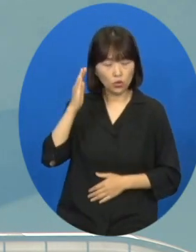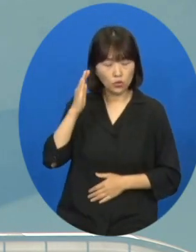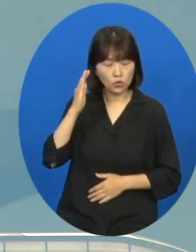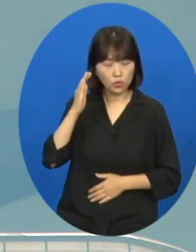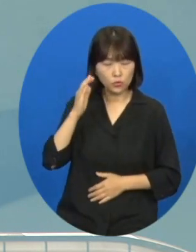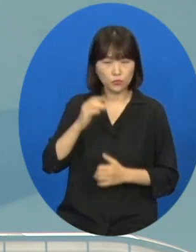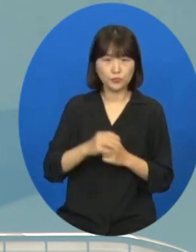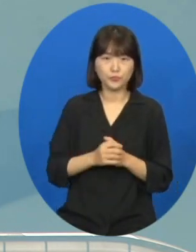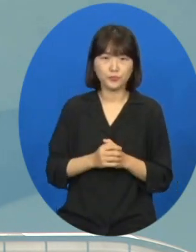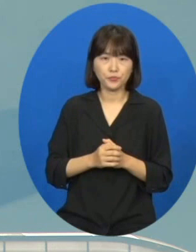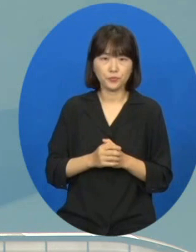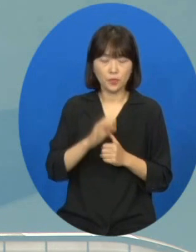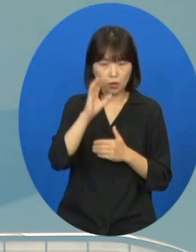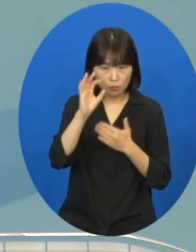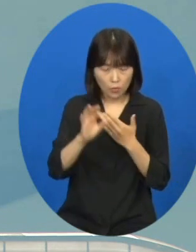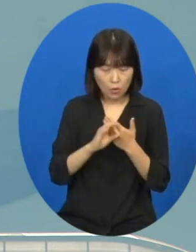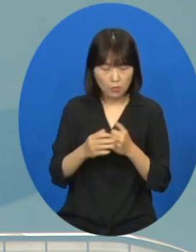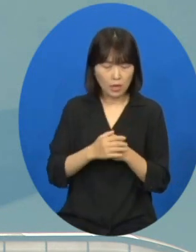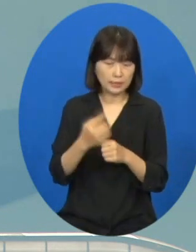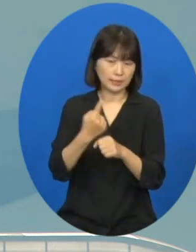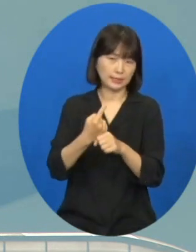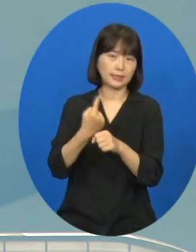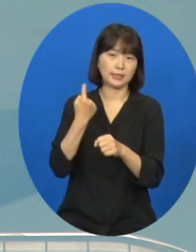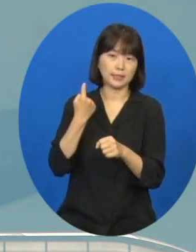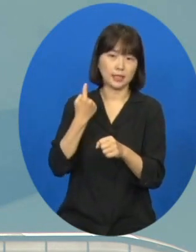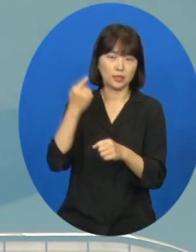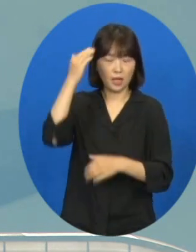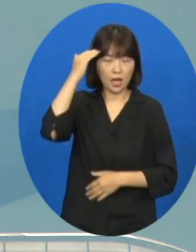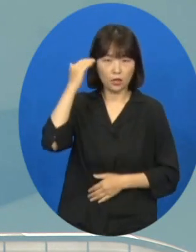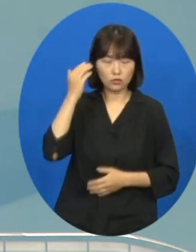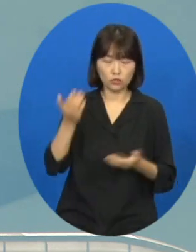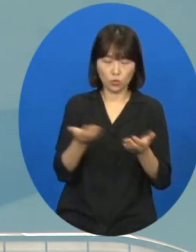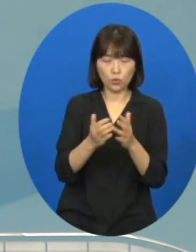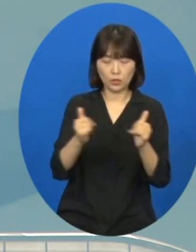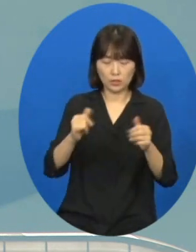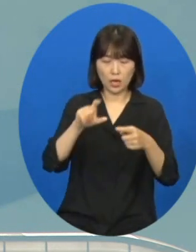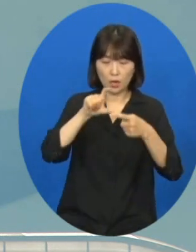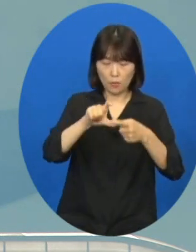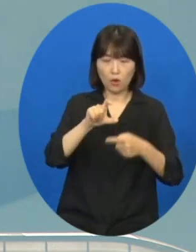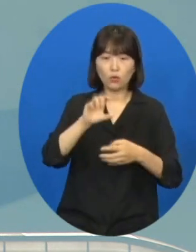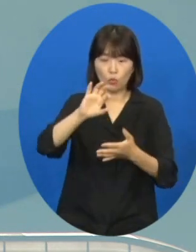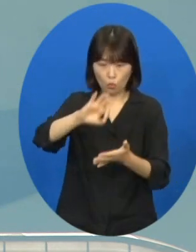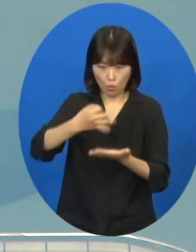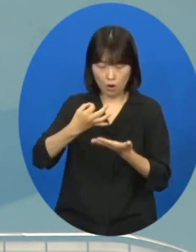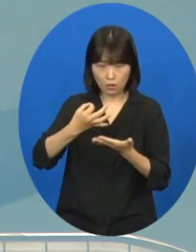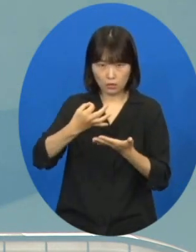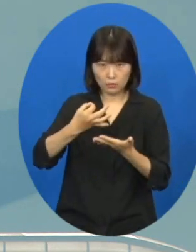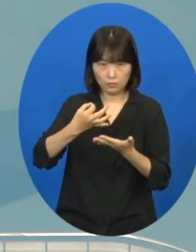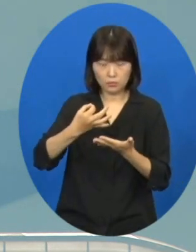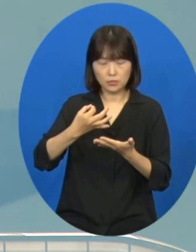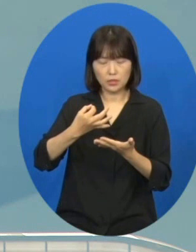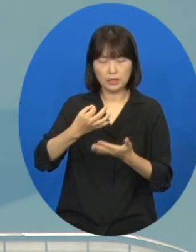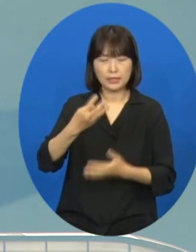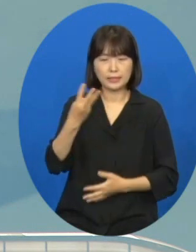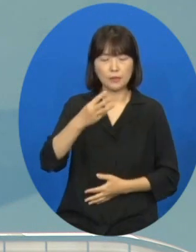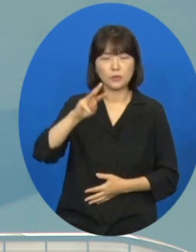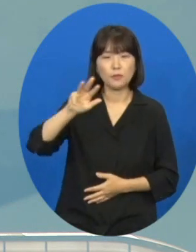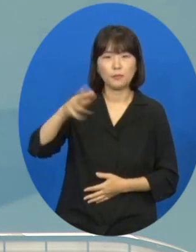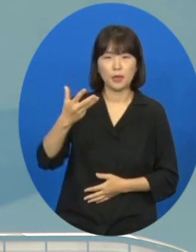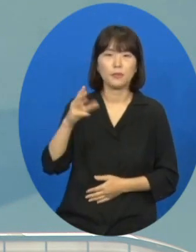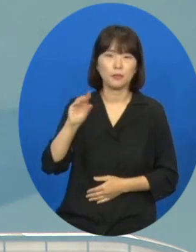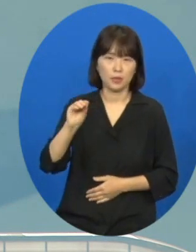말하면 작년 우리나라 노동자 평균 임금을 3,800만 원이라고